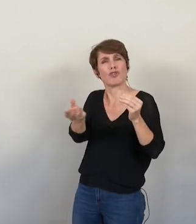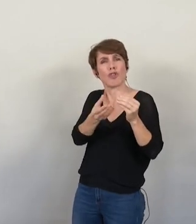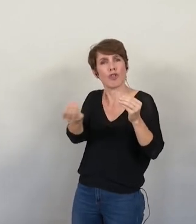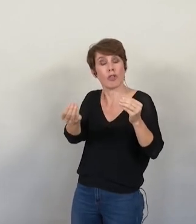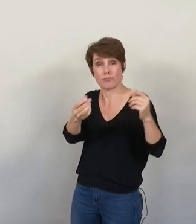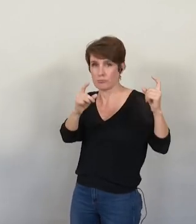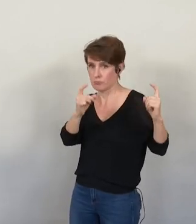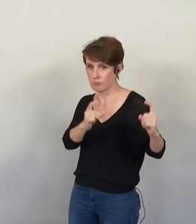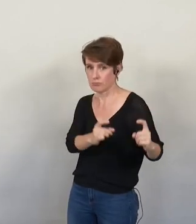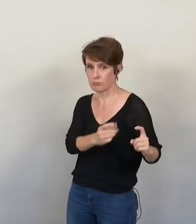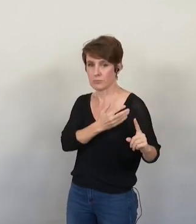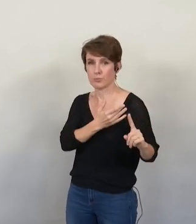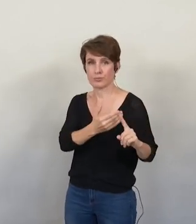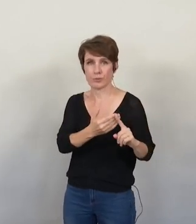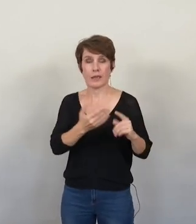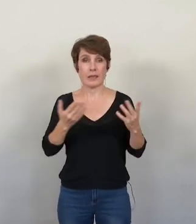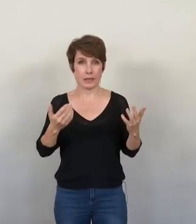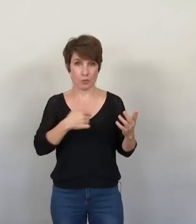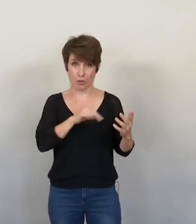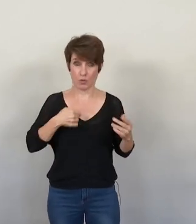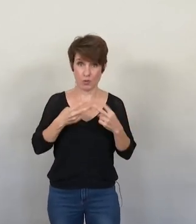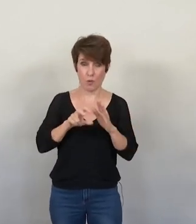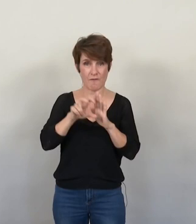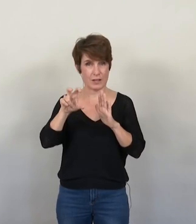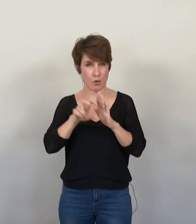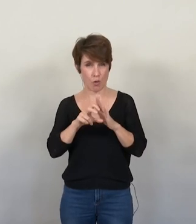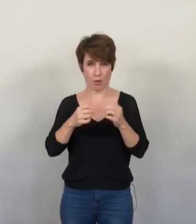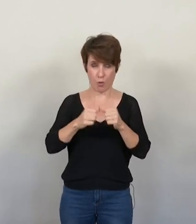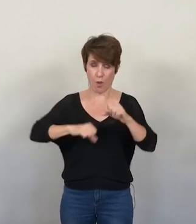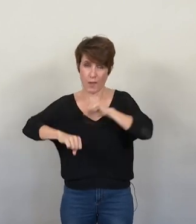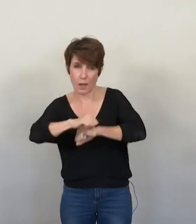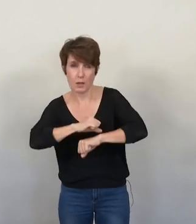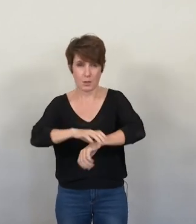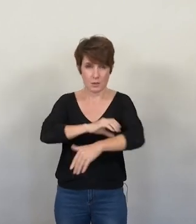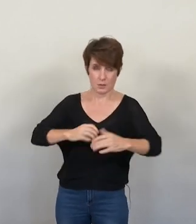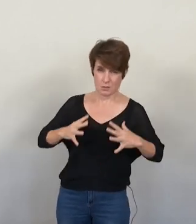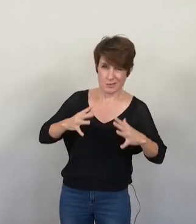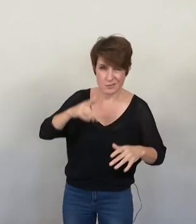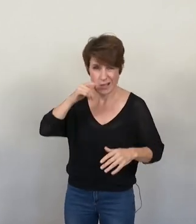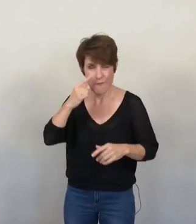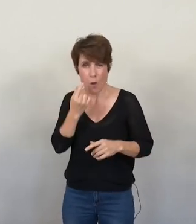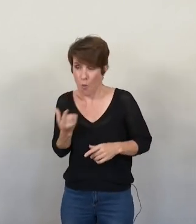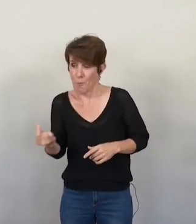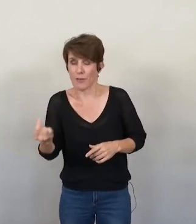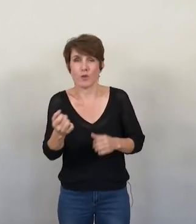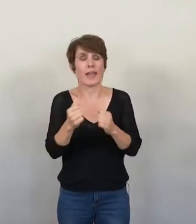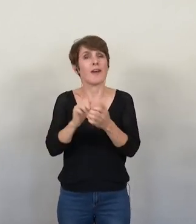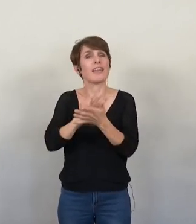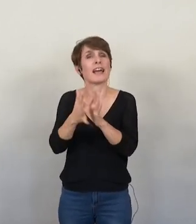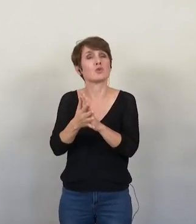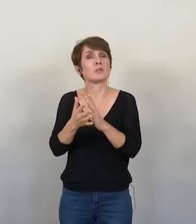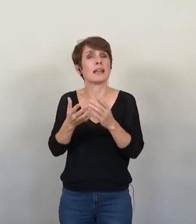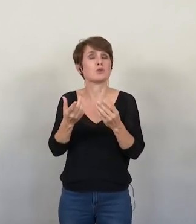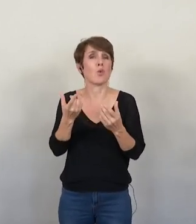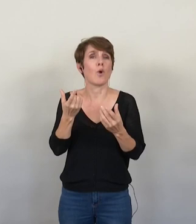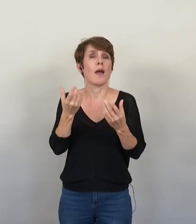alimentaire la ville de Grenoble elle renforce ses partenariats avec les associations don alimentaires ce sont désormais SEP